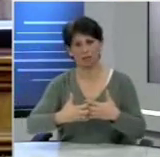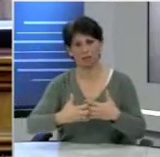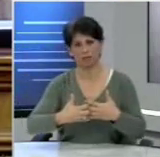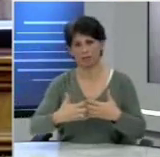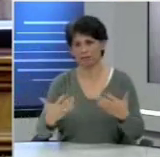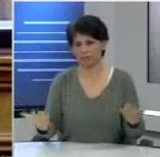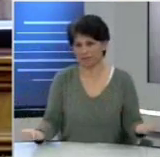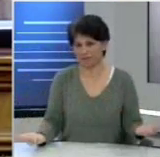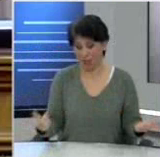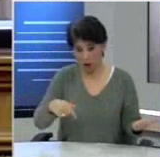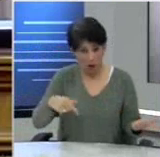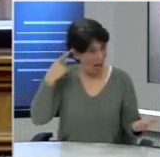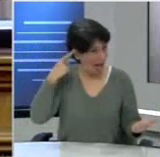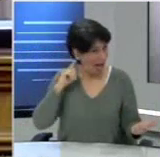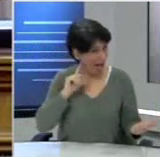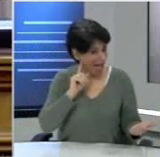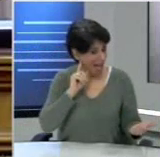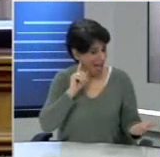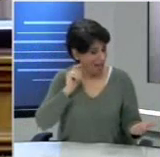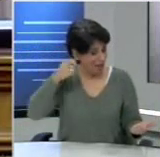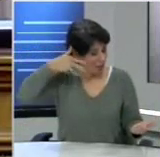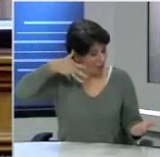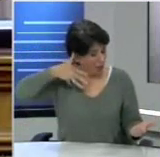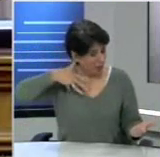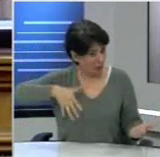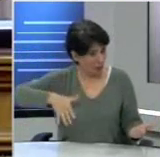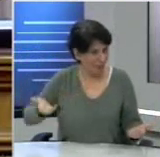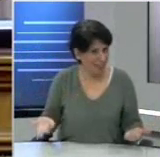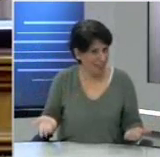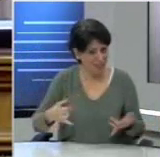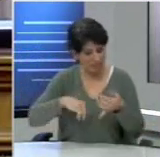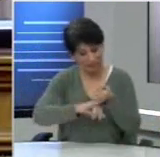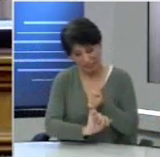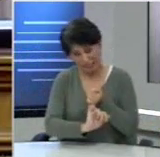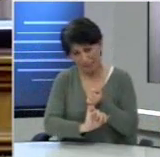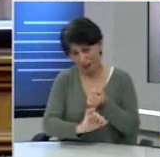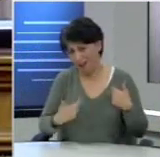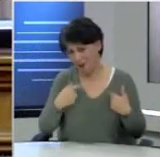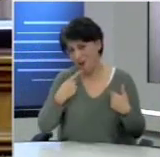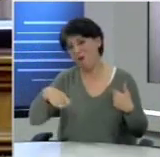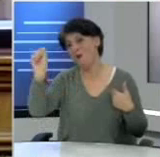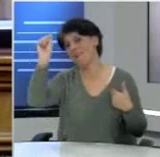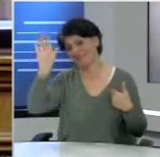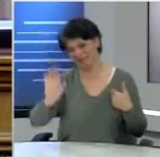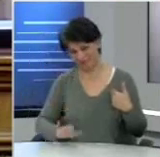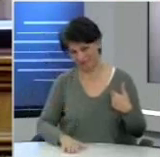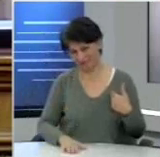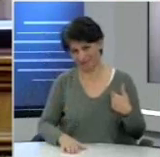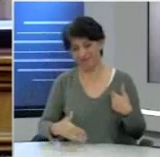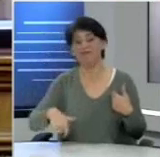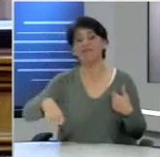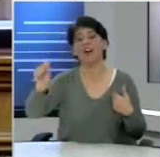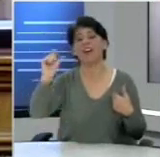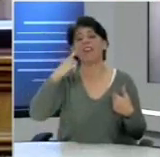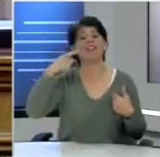ιδρώσει έστω τώρα το αυτί του κύριου Μητσοτάκη? Τι λέτε, πάμε ένα στοίχημα? Εγώ λέω όχι. Δεν θα ιδρώσει,